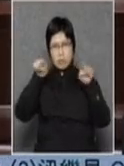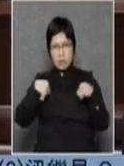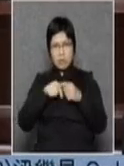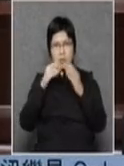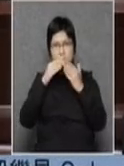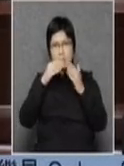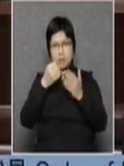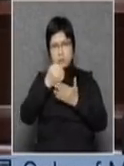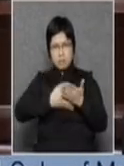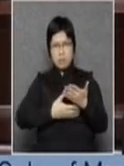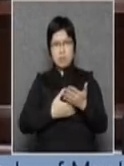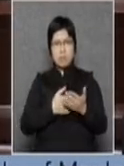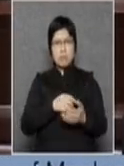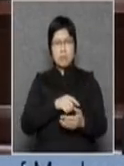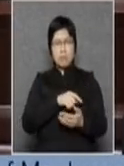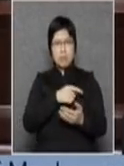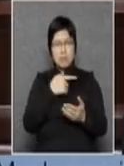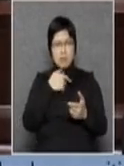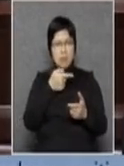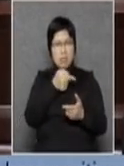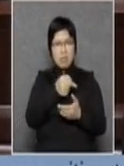其实呢一次比一次缩水。